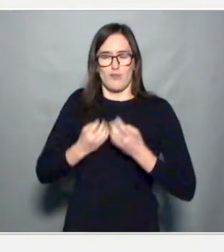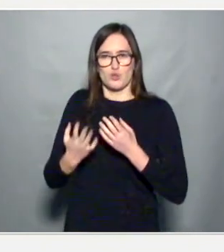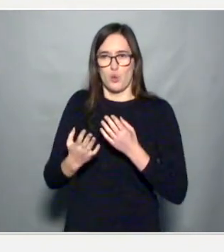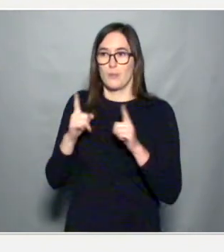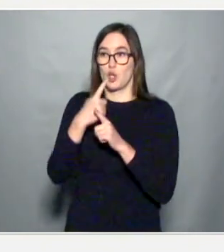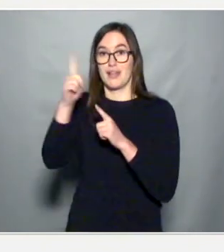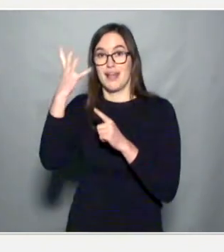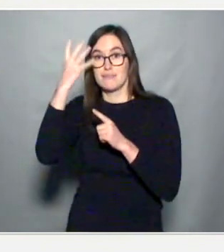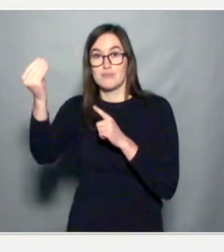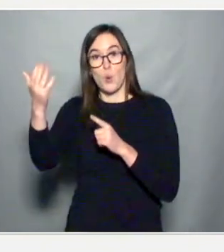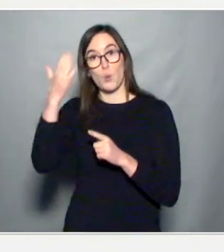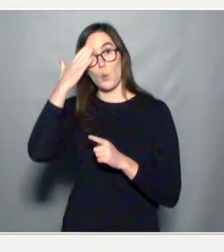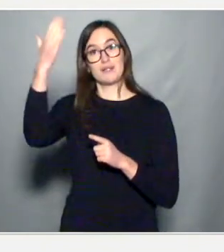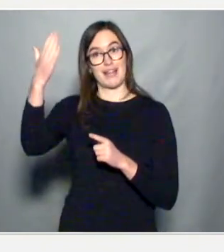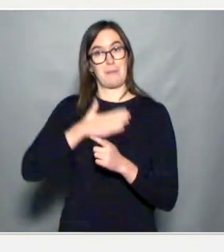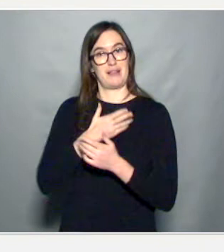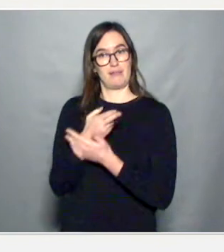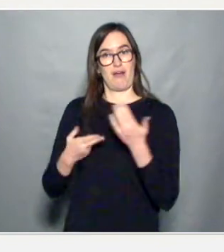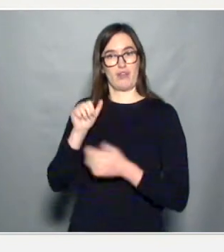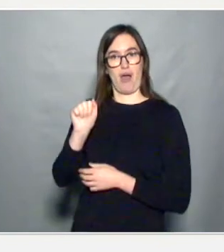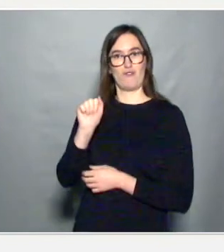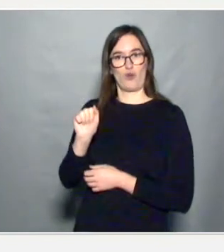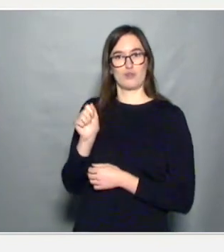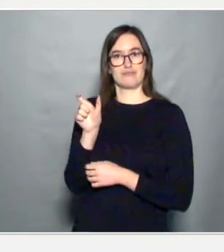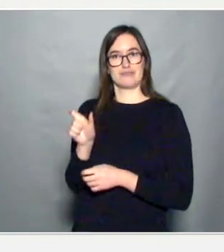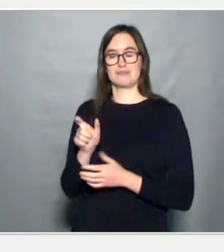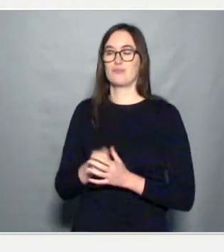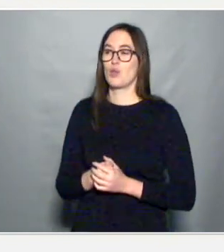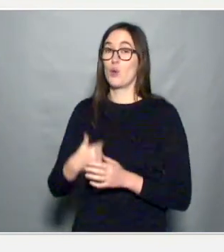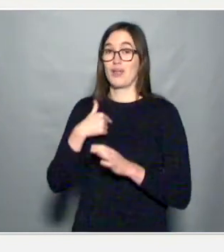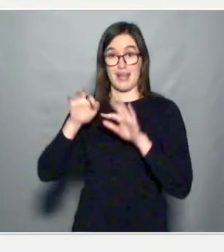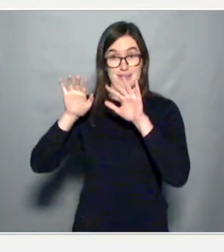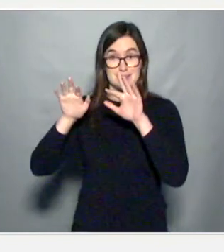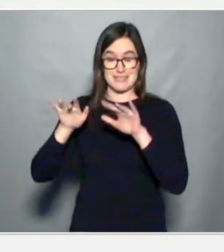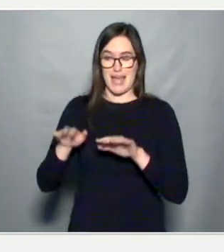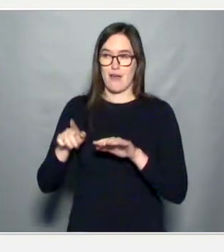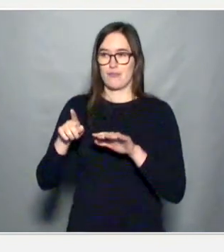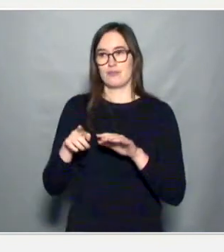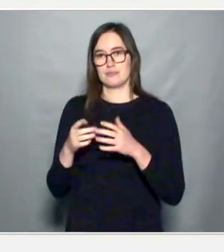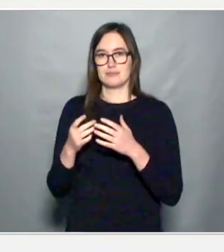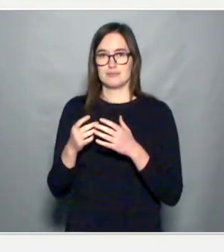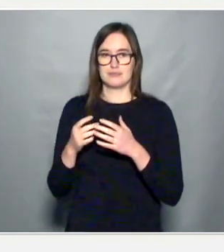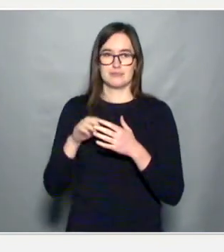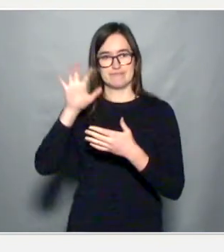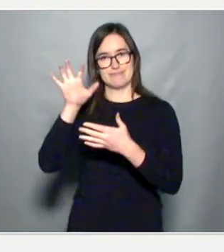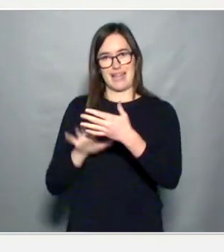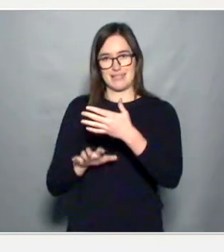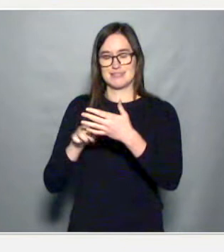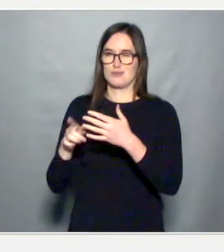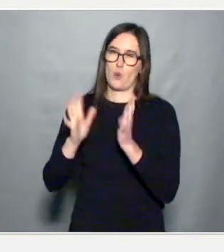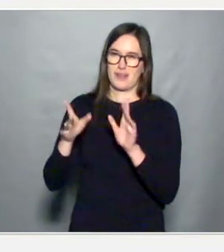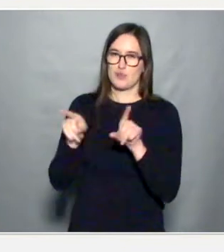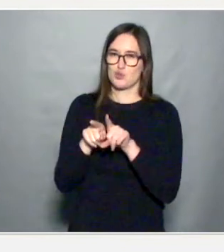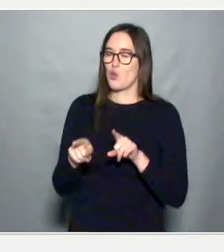de godkänner just Alfons. Och då skrev jag en motivering som gick ungefär så